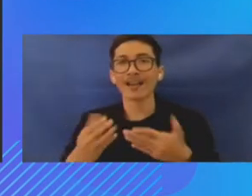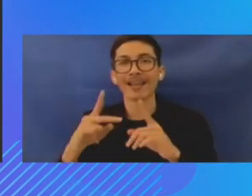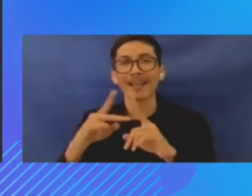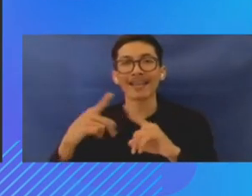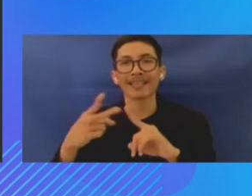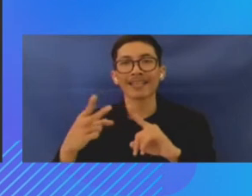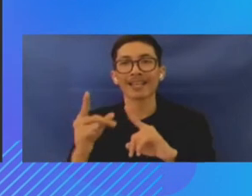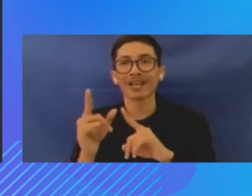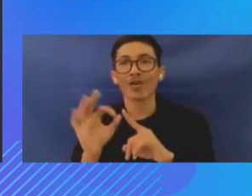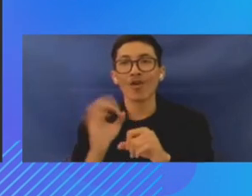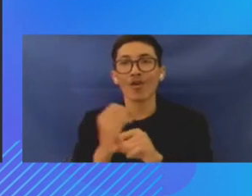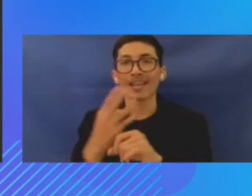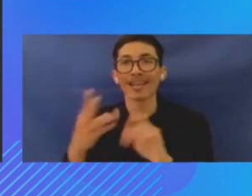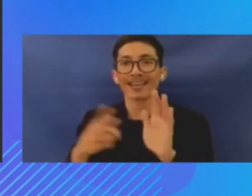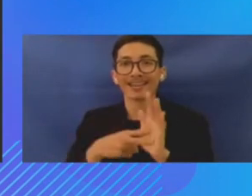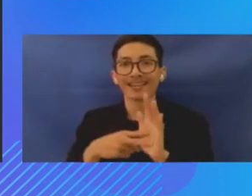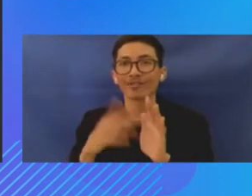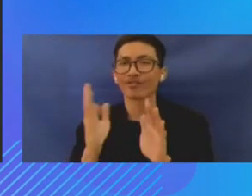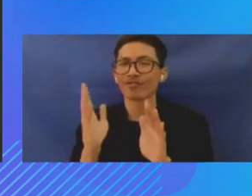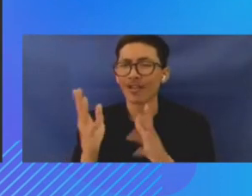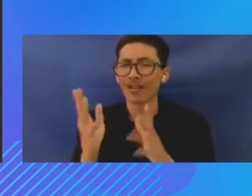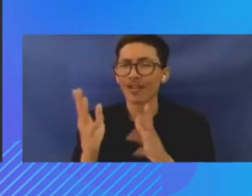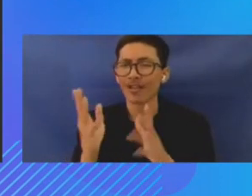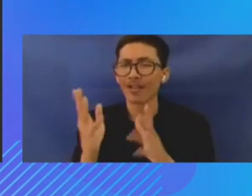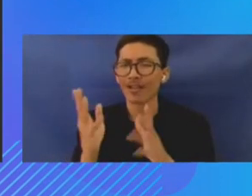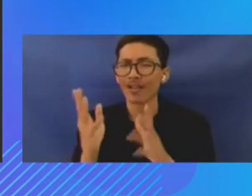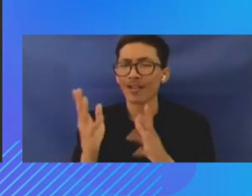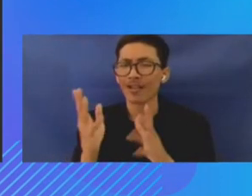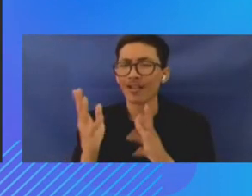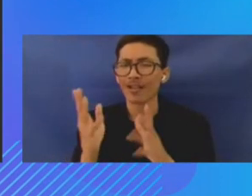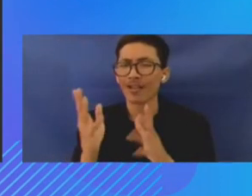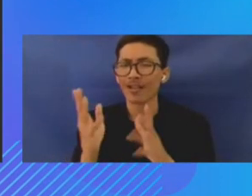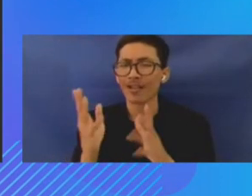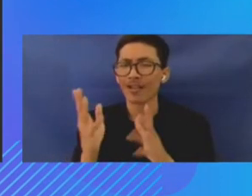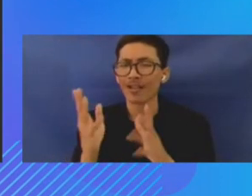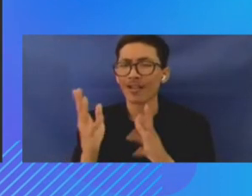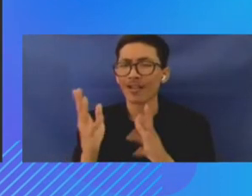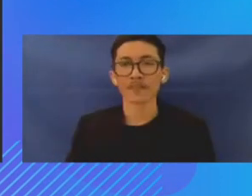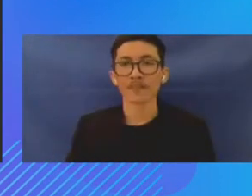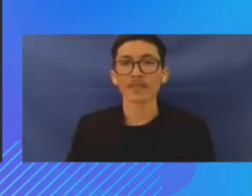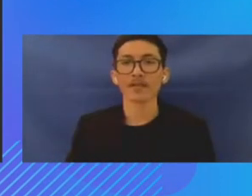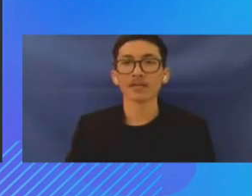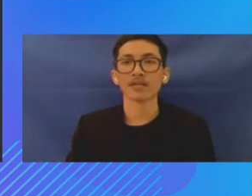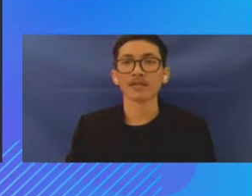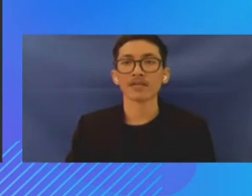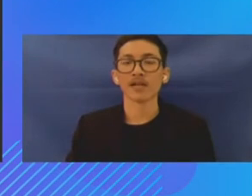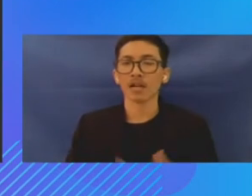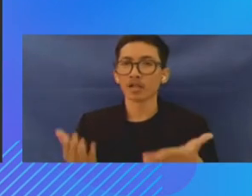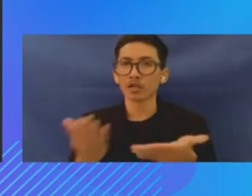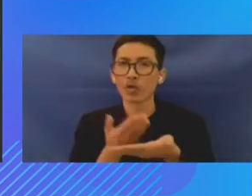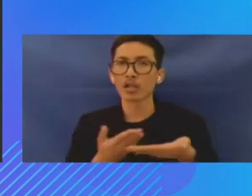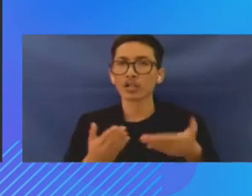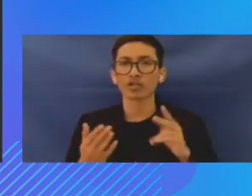Kondisi menjadi sebuah pusat perhatian, pandangan sinis,